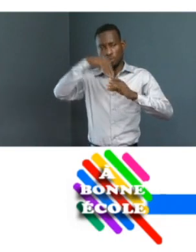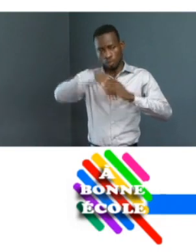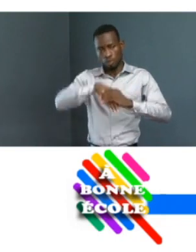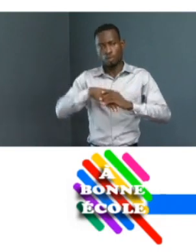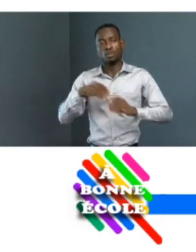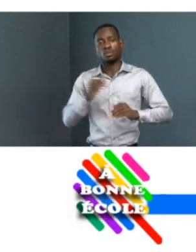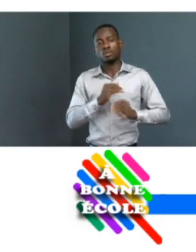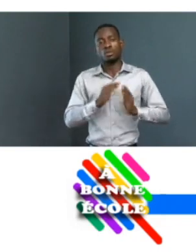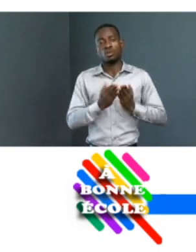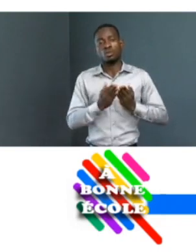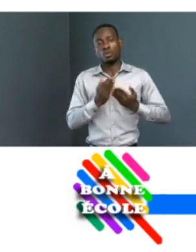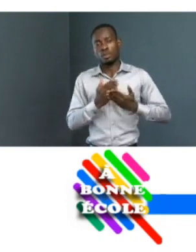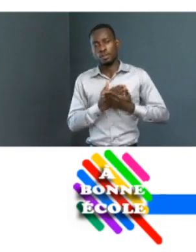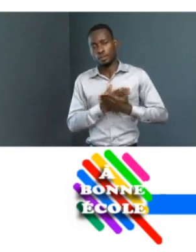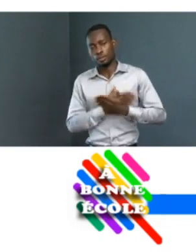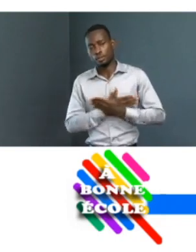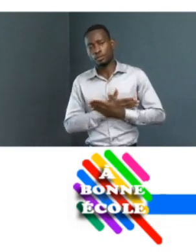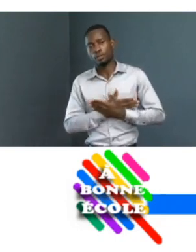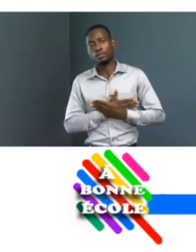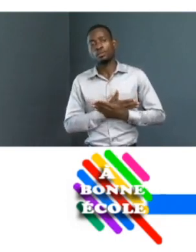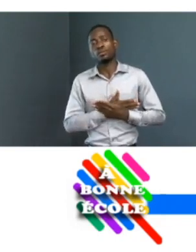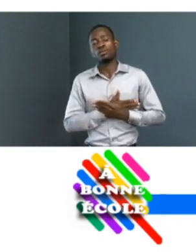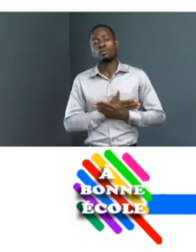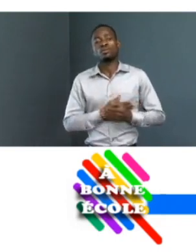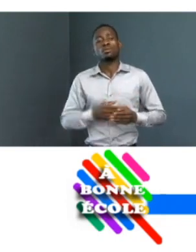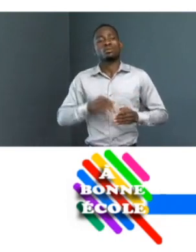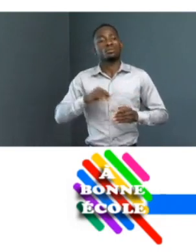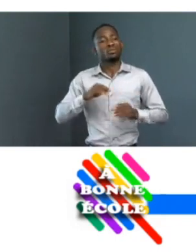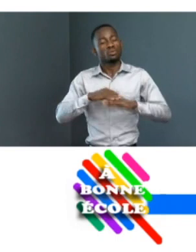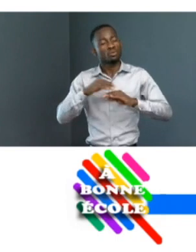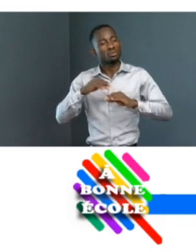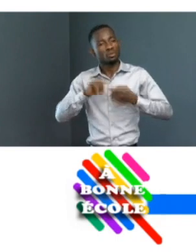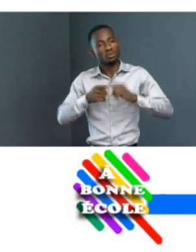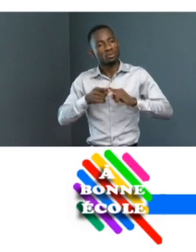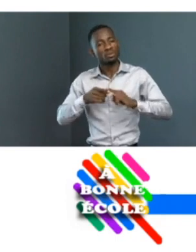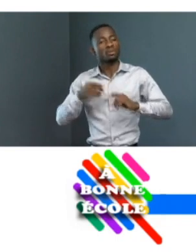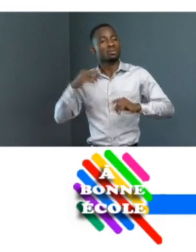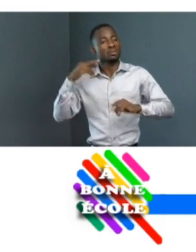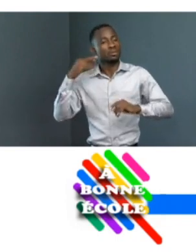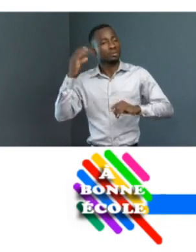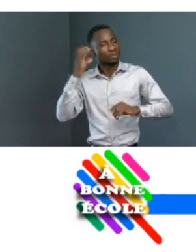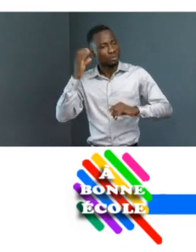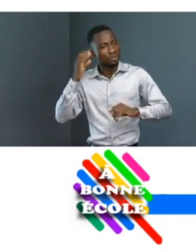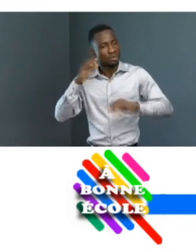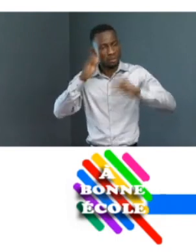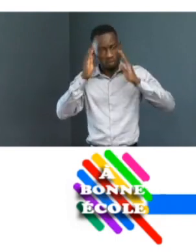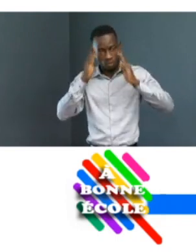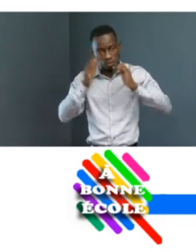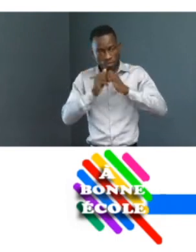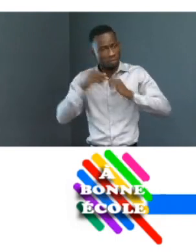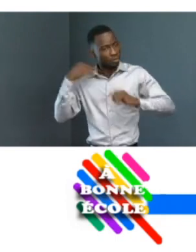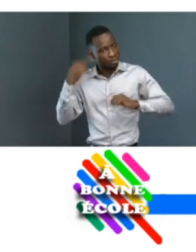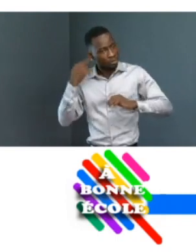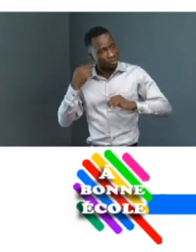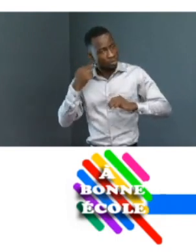son cahier de cours. Surtout nos amis auditeurs, ceux qui suivent avec le poste radio, qui ne